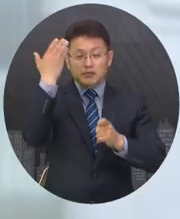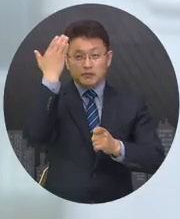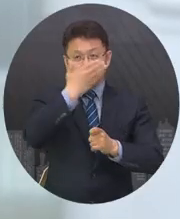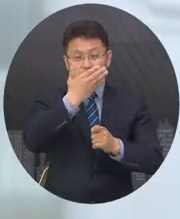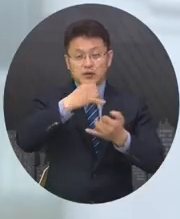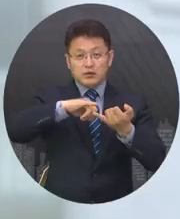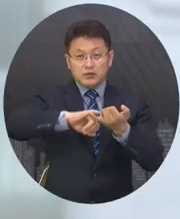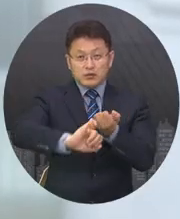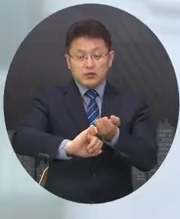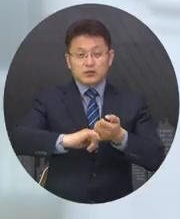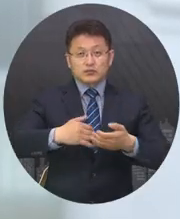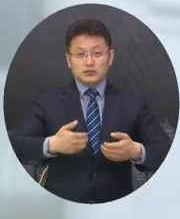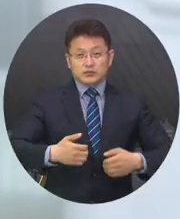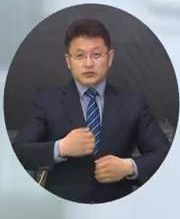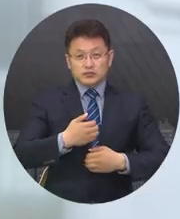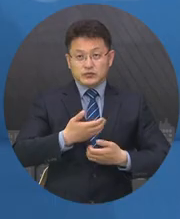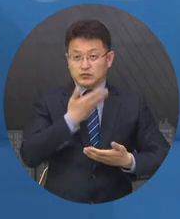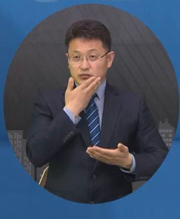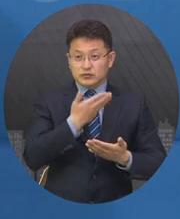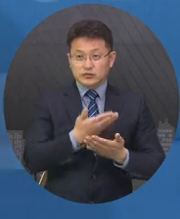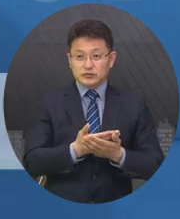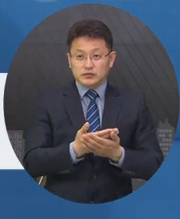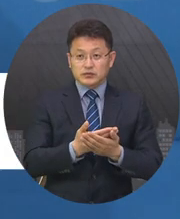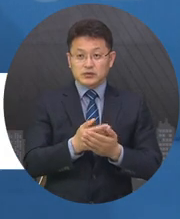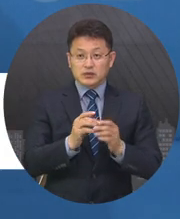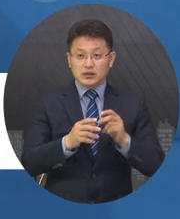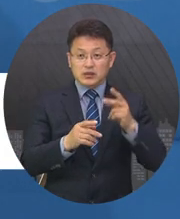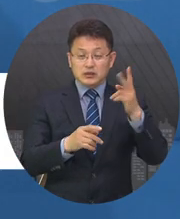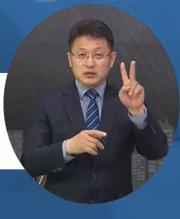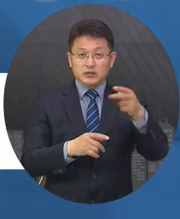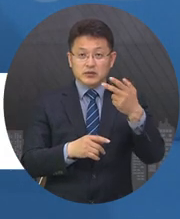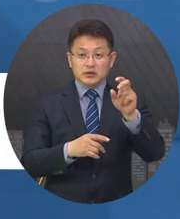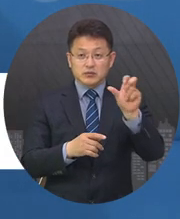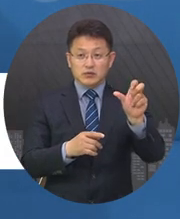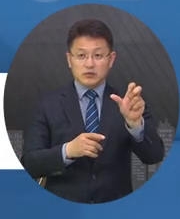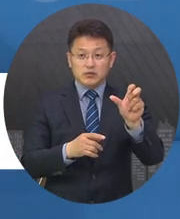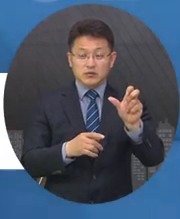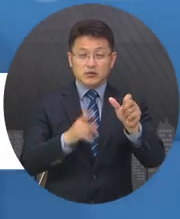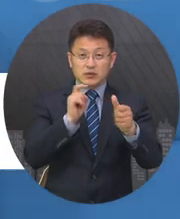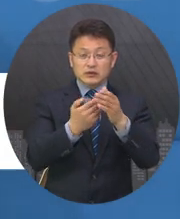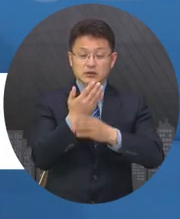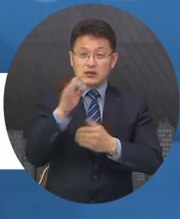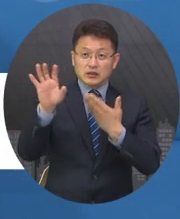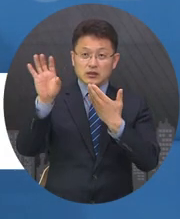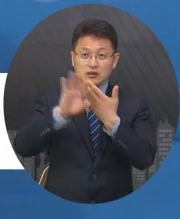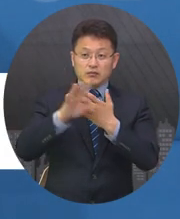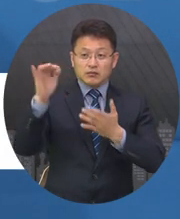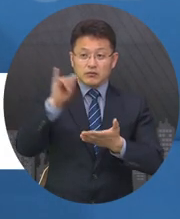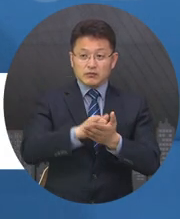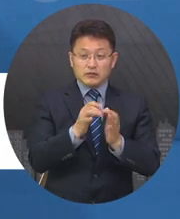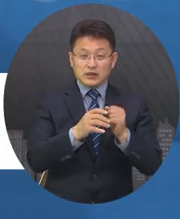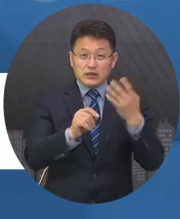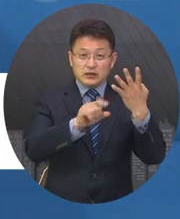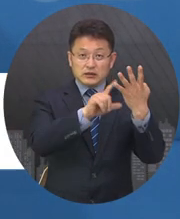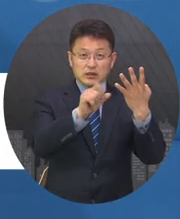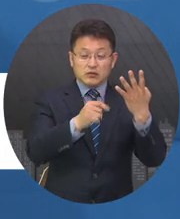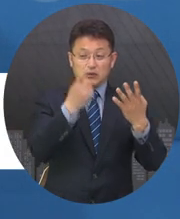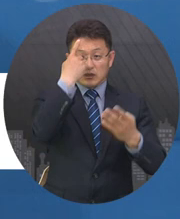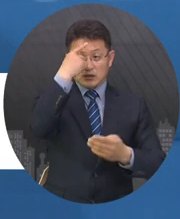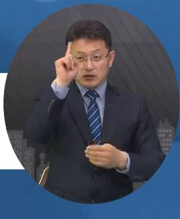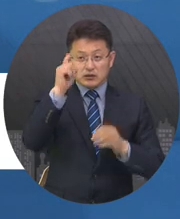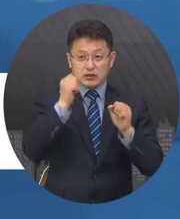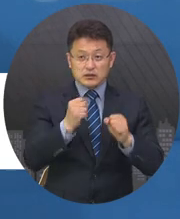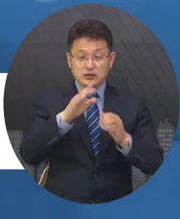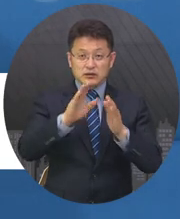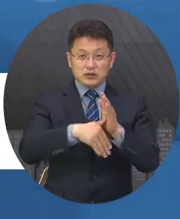준수가 무엇보다 중요합니다. 725분 확진자는 해외 입국자로서 지난 4월 러시아 철